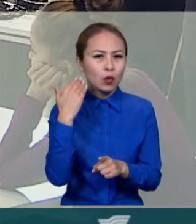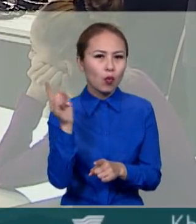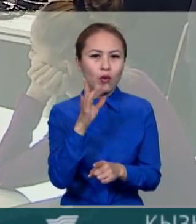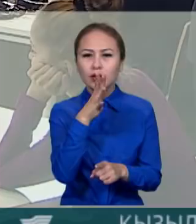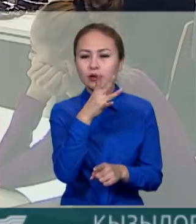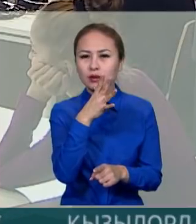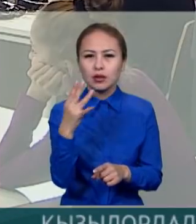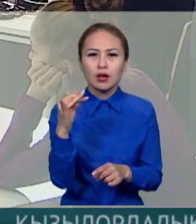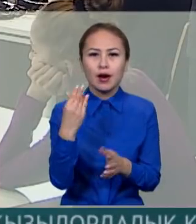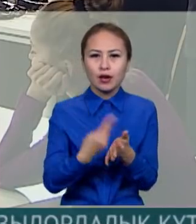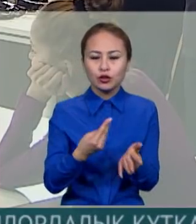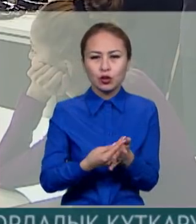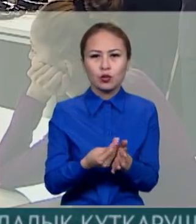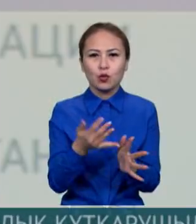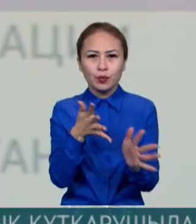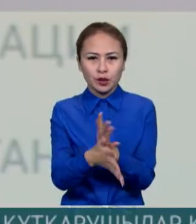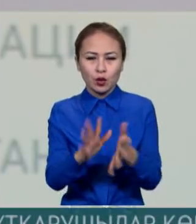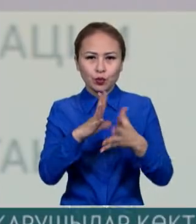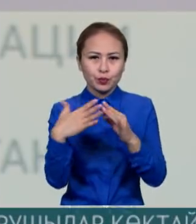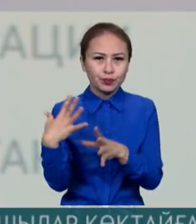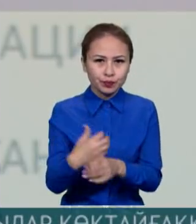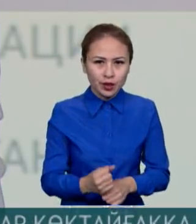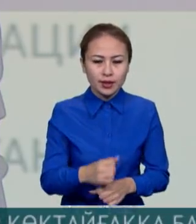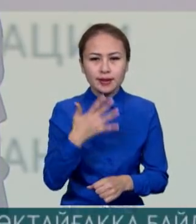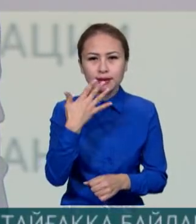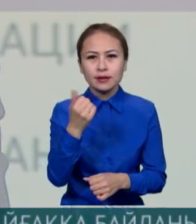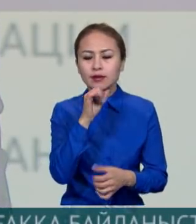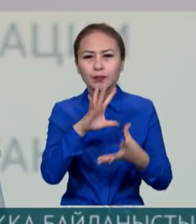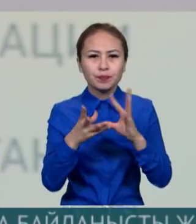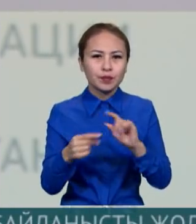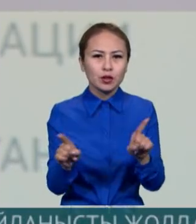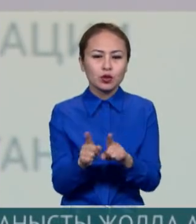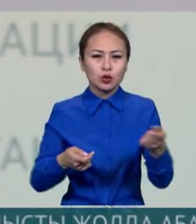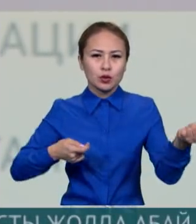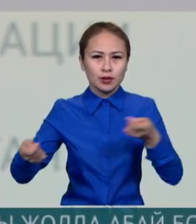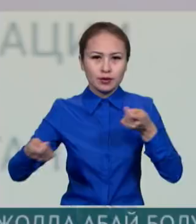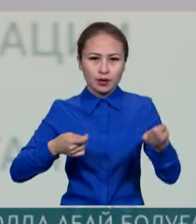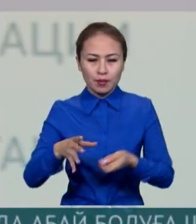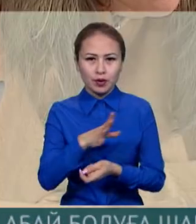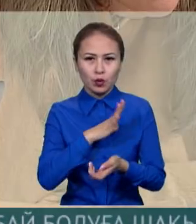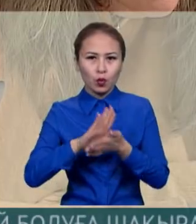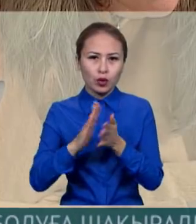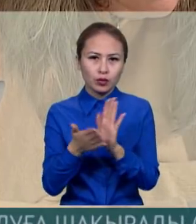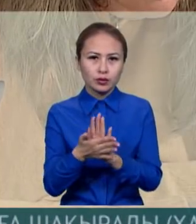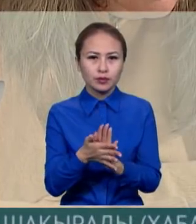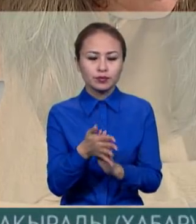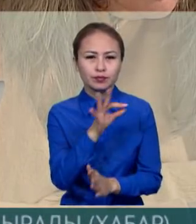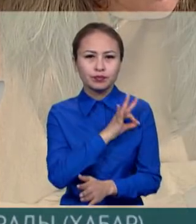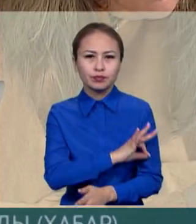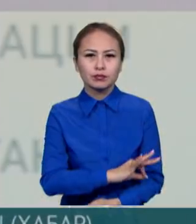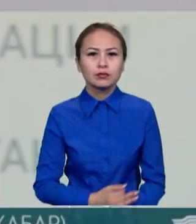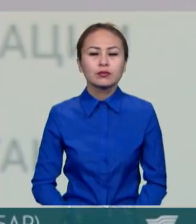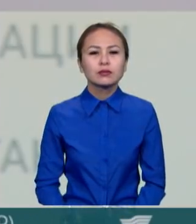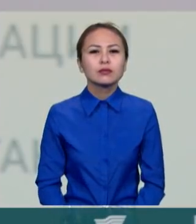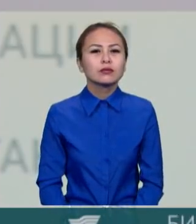оңайлатуға, уақыттық және қаржылық шығындарды төмендетуге және сыртқы экономикалық қызметті жүргізудің либералды шарттарын орнатуға тиімді.